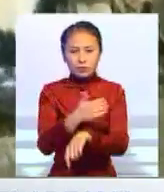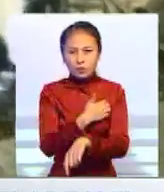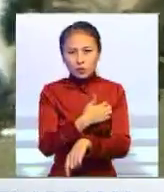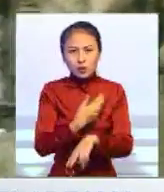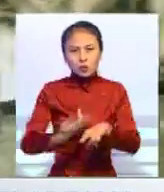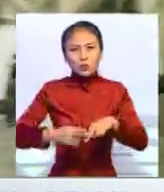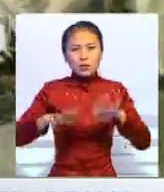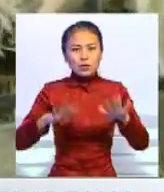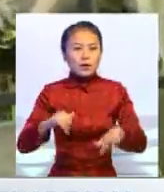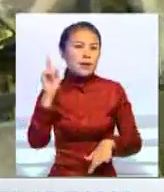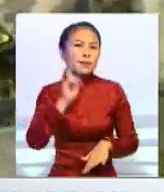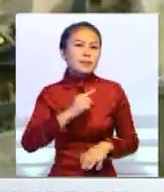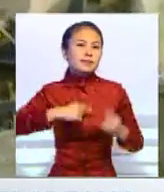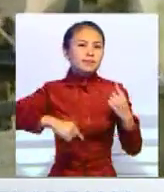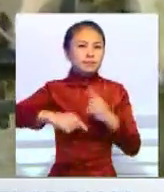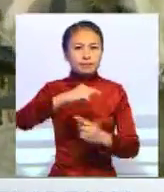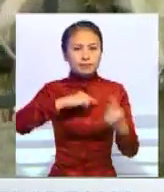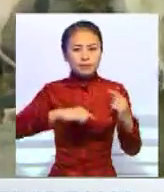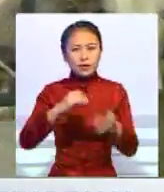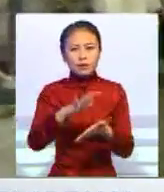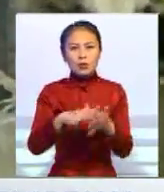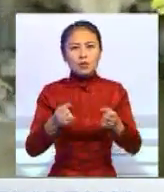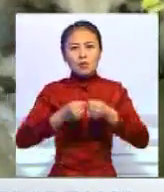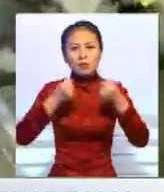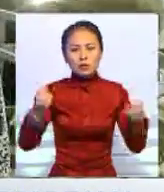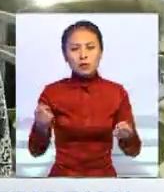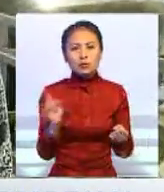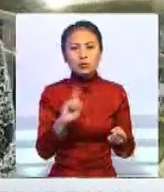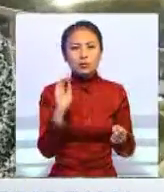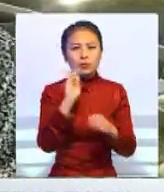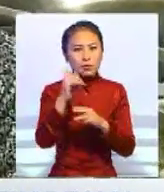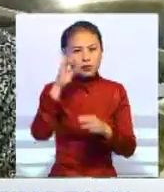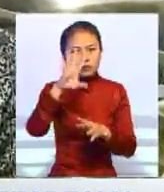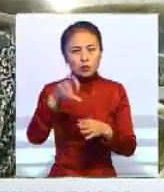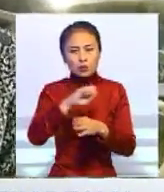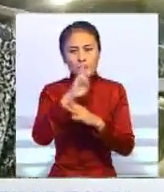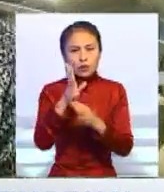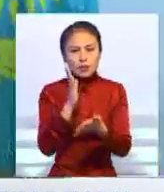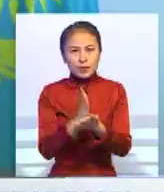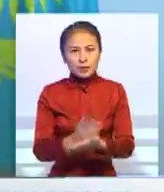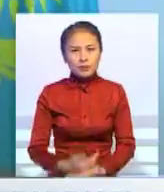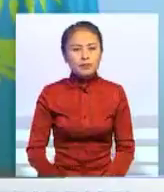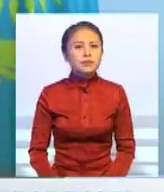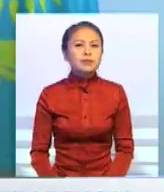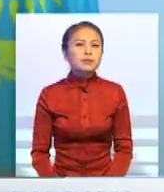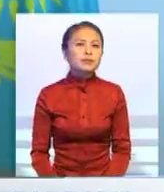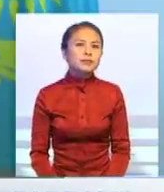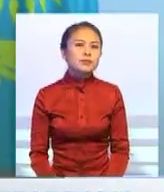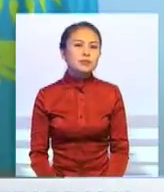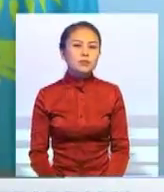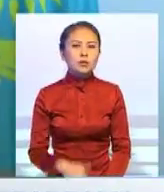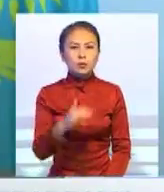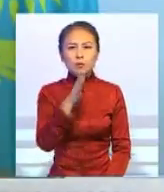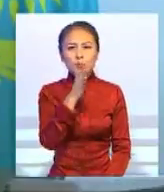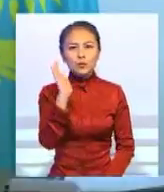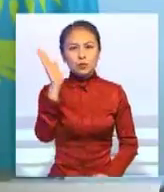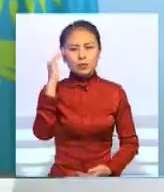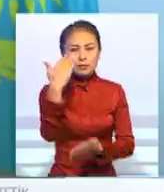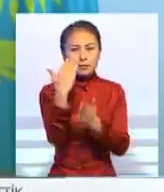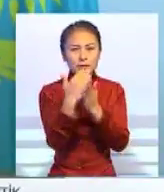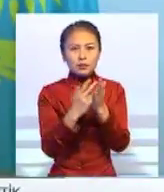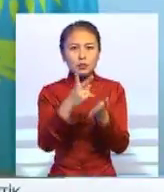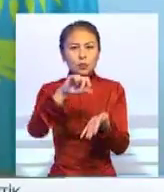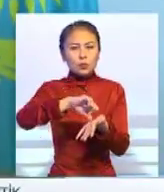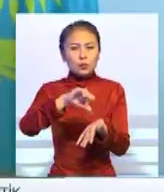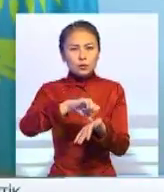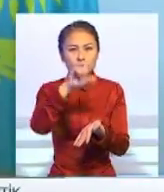отыр. Қазір кәсіп ашып, оны кеңейтуге барлық мүмкіндік жасалған дейді мамандар. Алдағы уақытта да осы бағдарлама